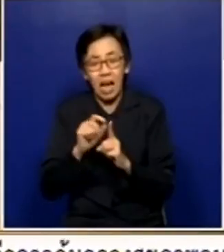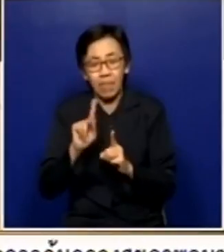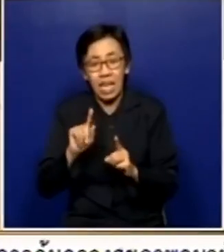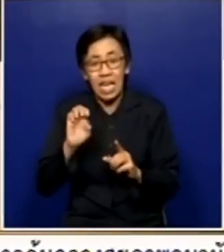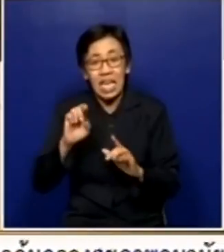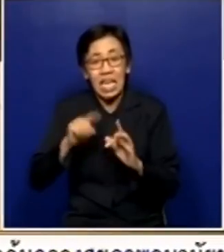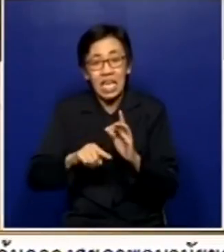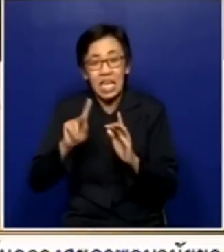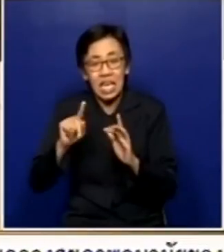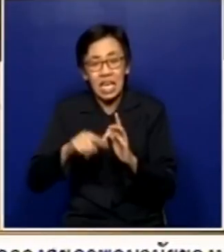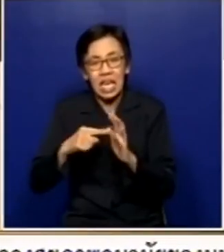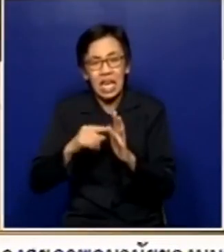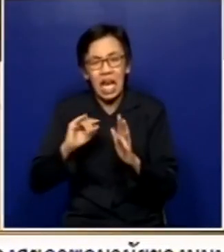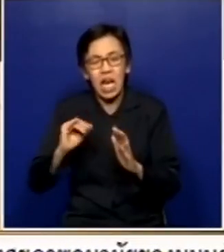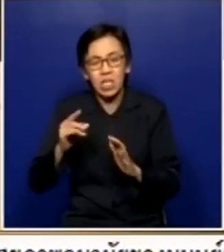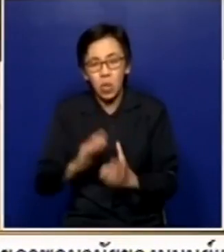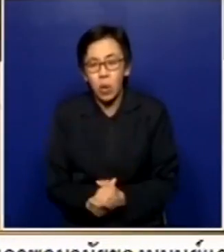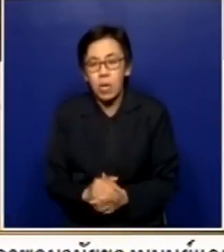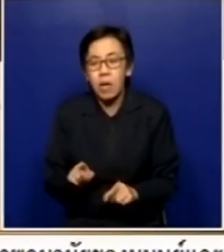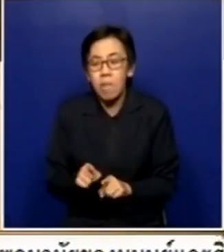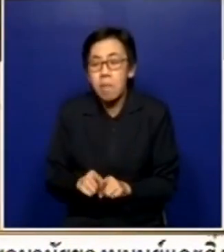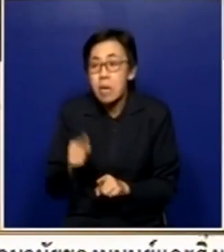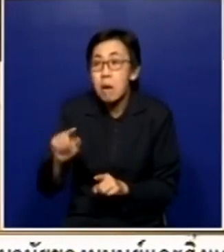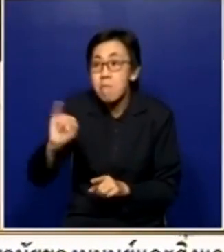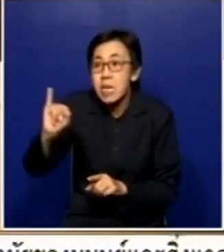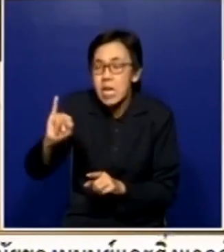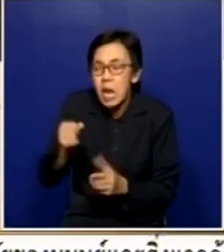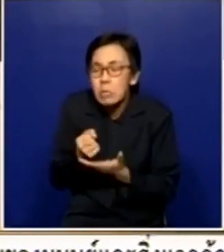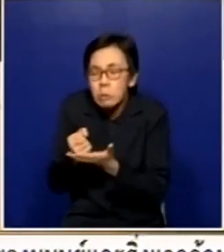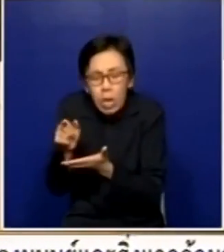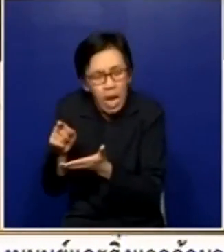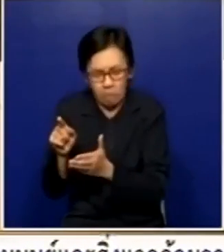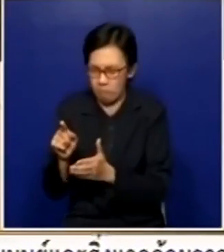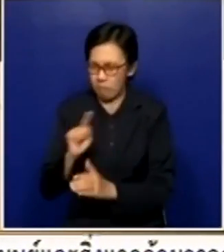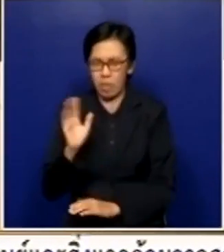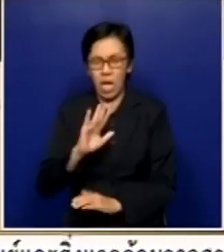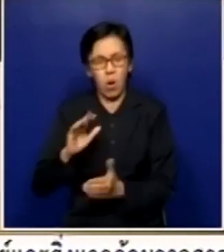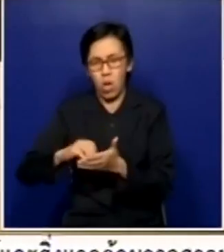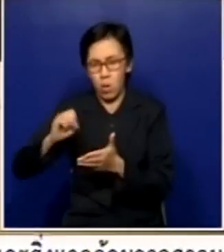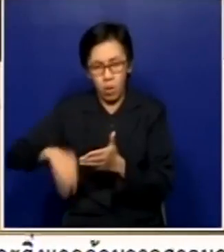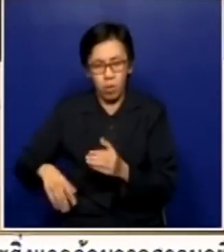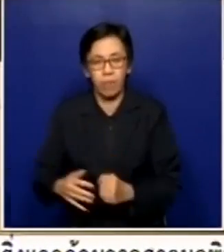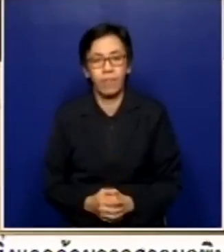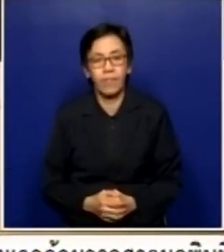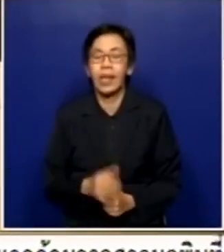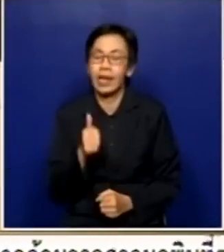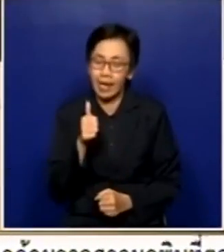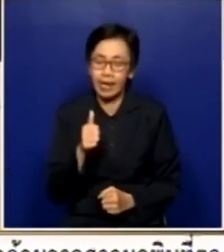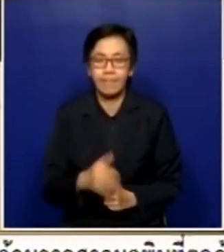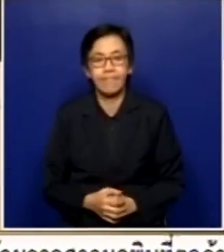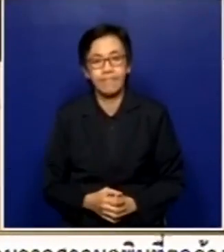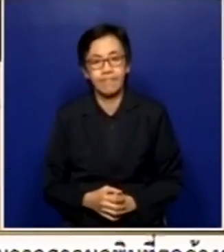ค่ะไปตอนก็ต่างๆนะครับผมเชิญท่านที่แจ้งแต่ครับ